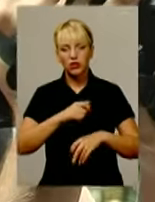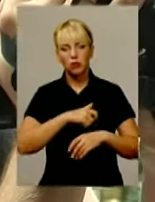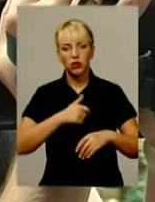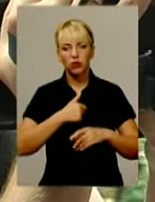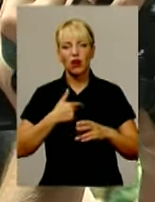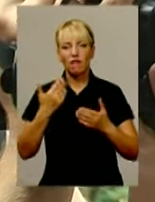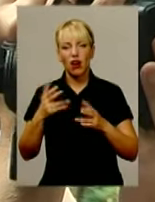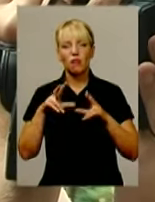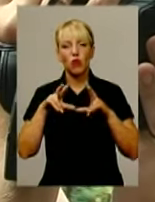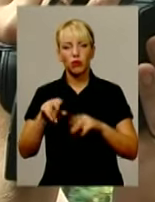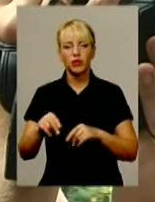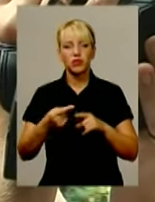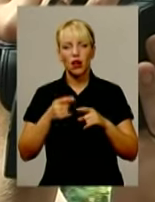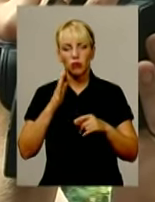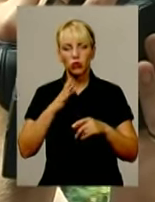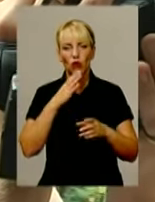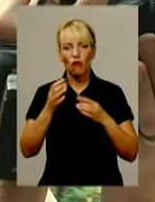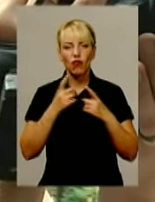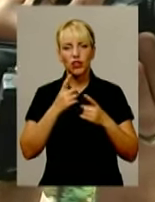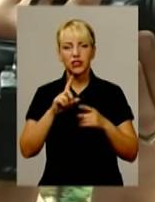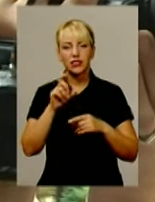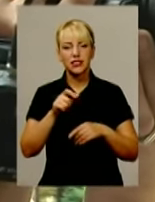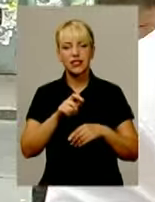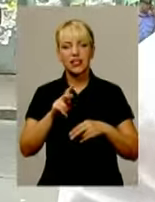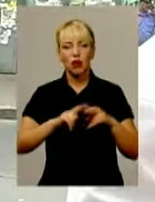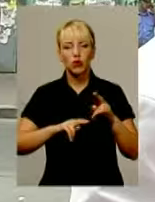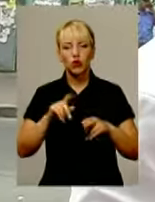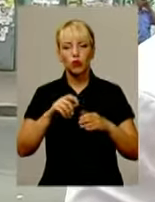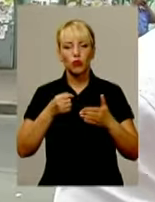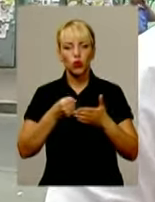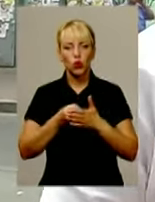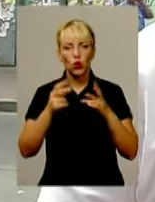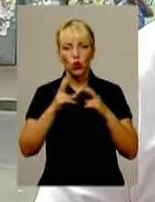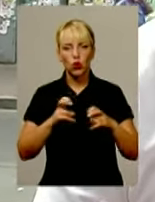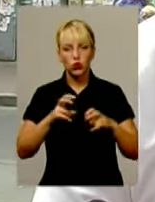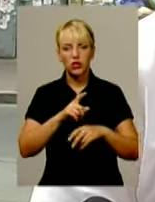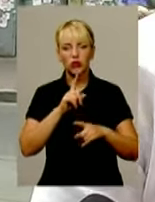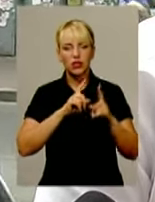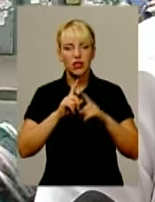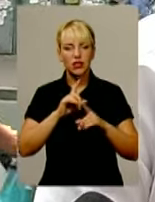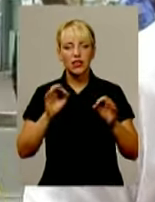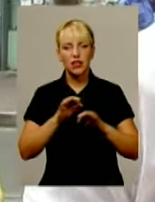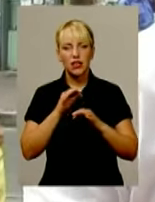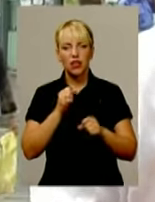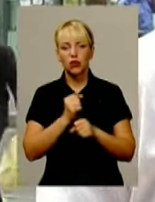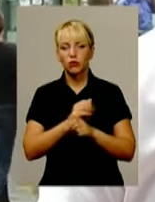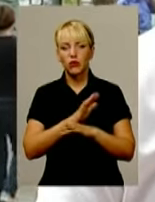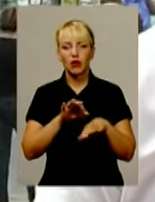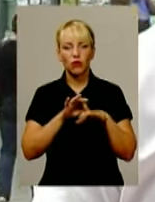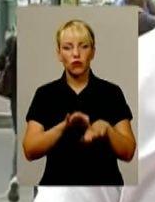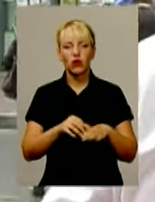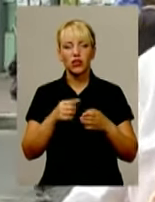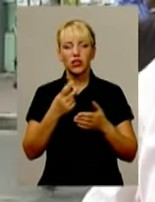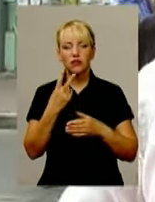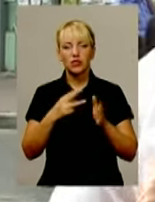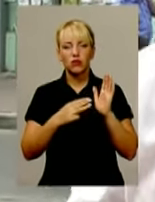Я вам обіцяю. Зараз я переговорю з забудовником, щоб до розгляду сесії ніяких робіт не проводили. На 26